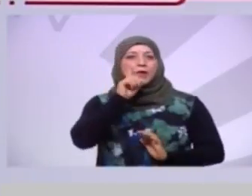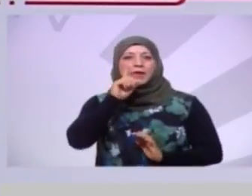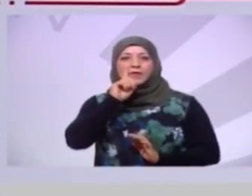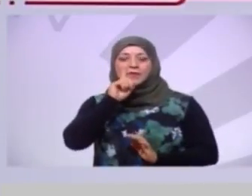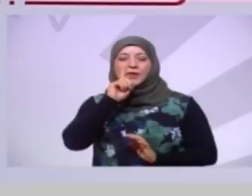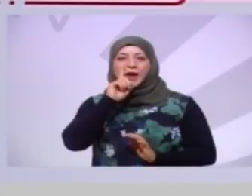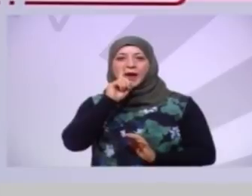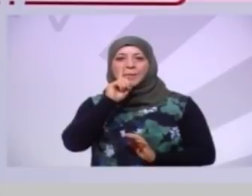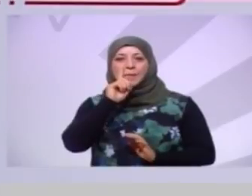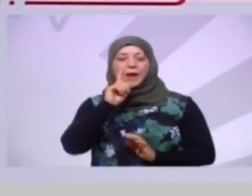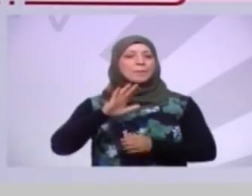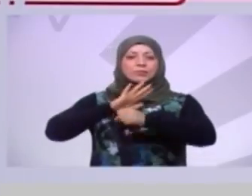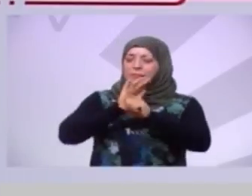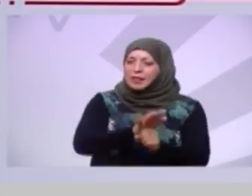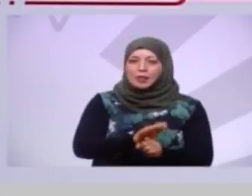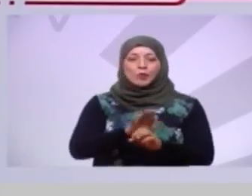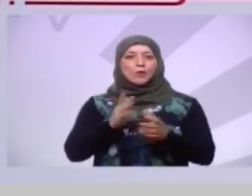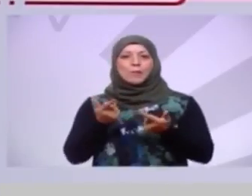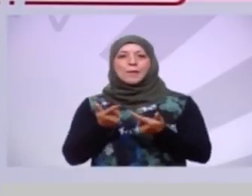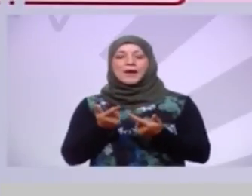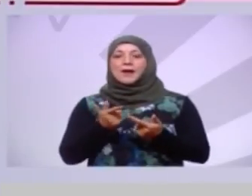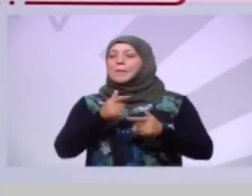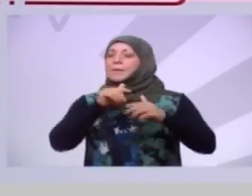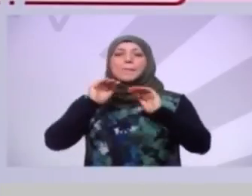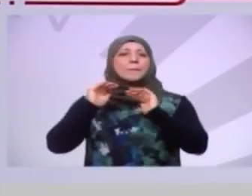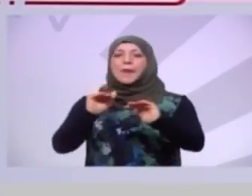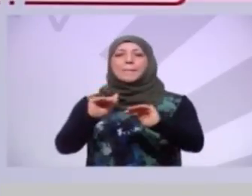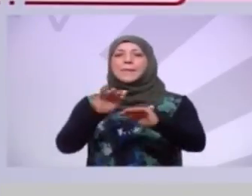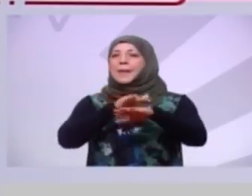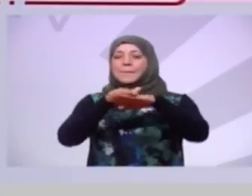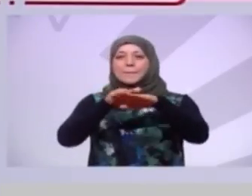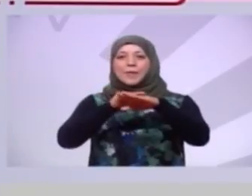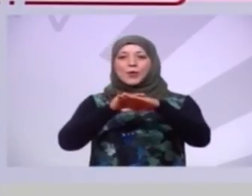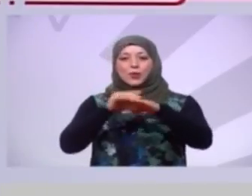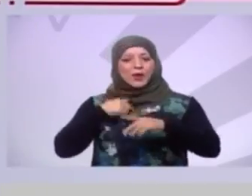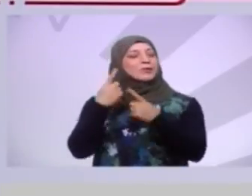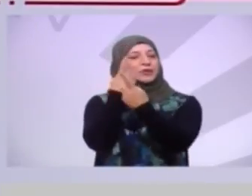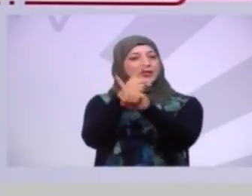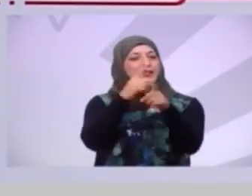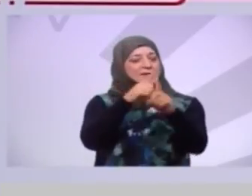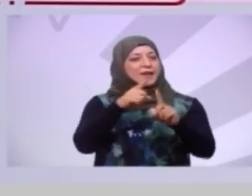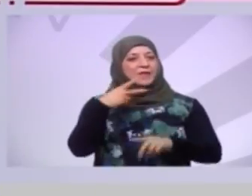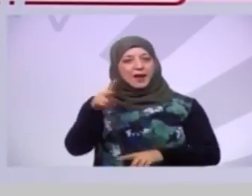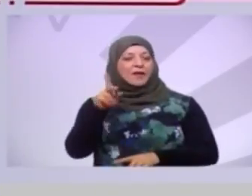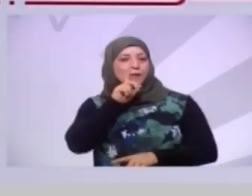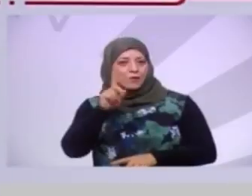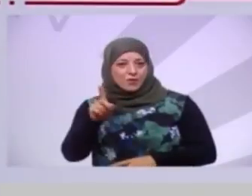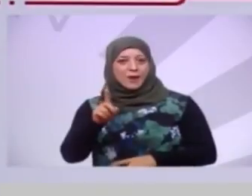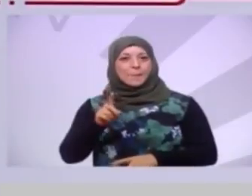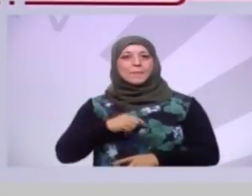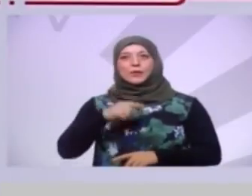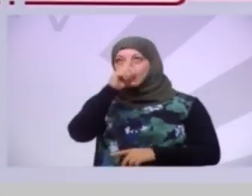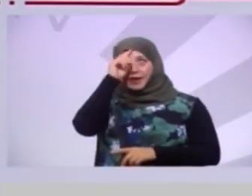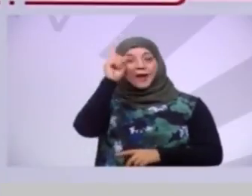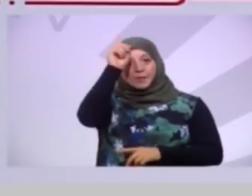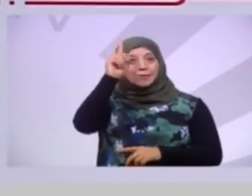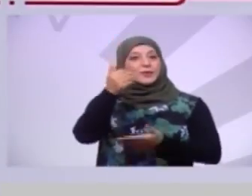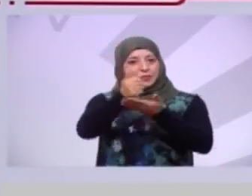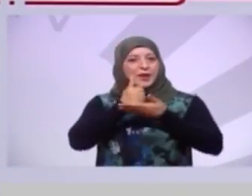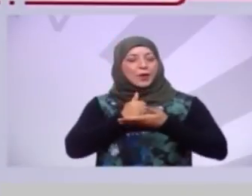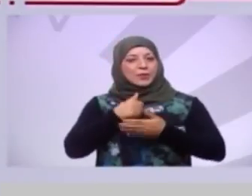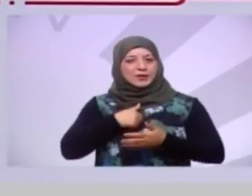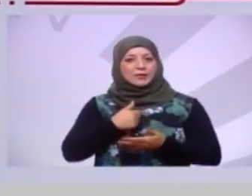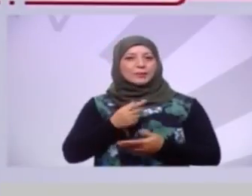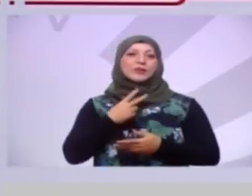كل المرا مستعده من اه من اه في المجتمع عليها باذن الله السميع العليم سيده